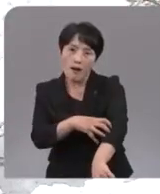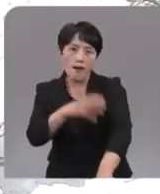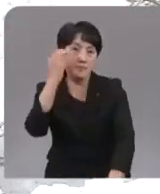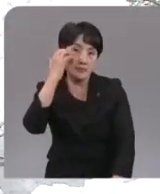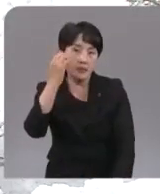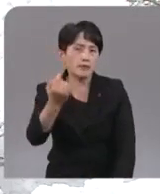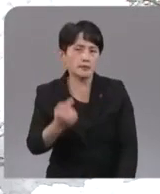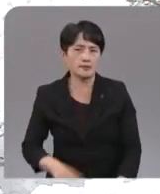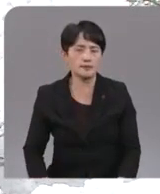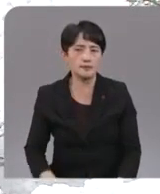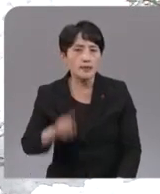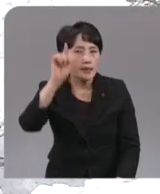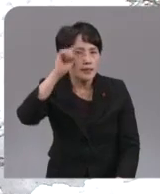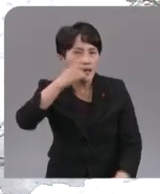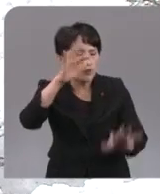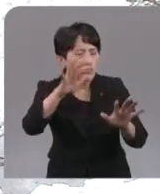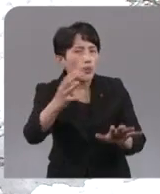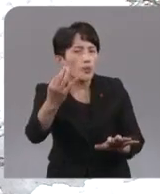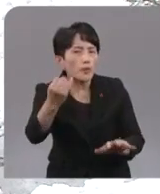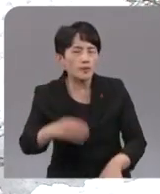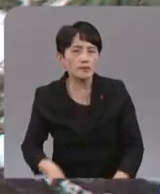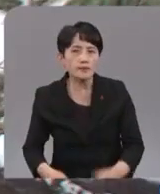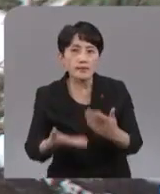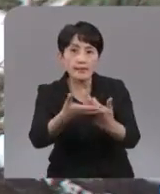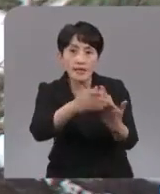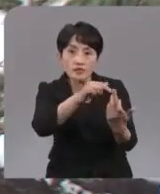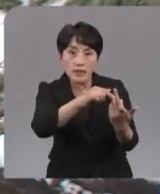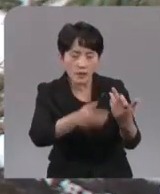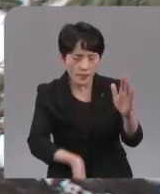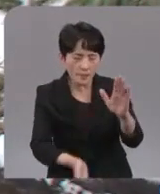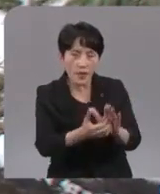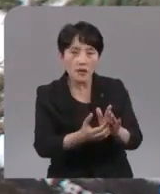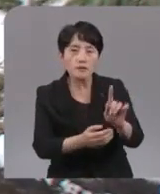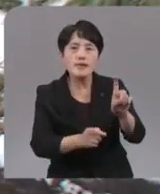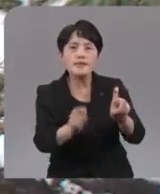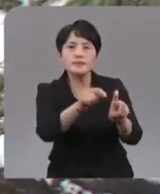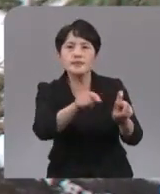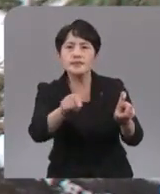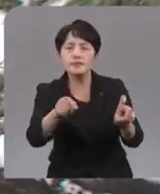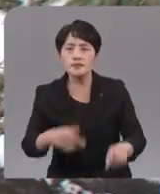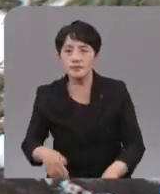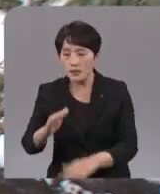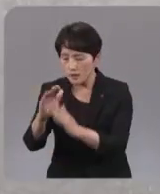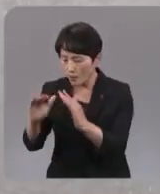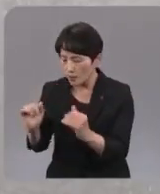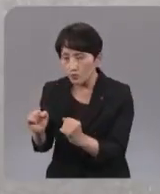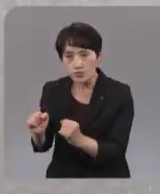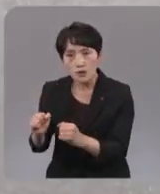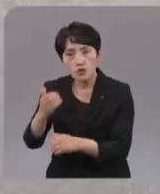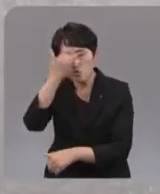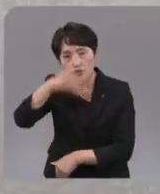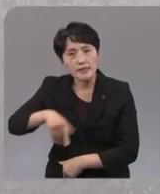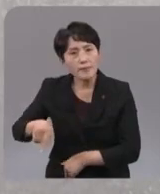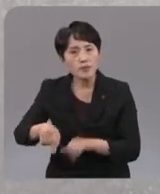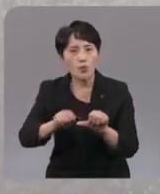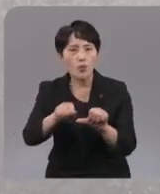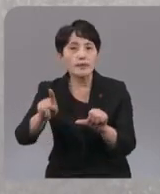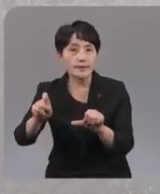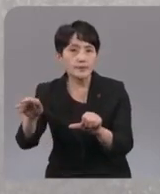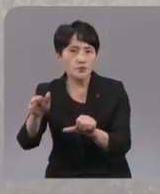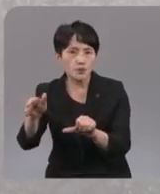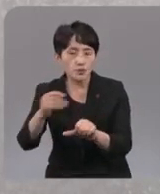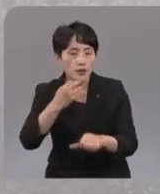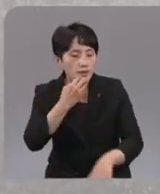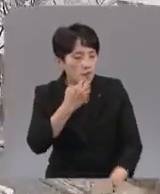hari selasa malam salju akan turun di wilayah sekitar ibukota Sou provinsi gangwon serta wilayah bagian Ara dari provinsi chungchong Utara